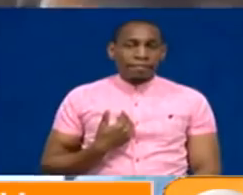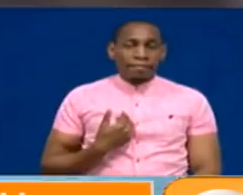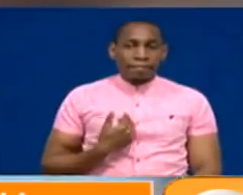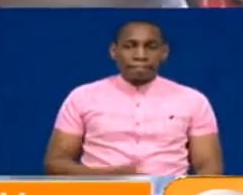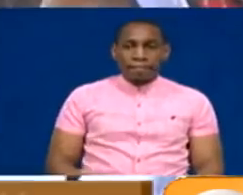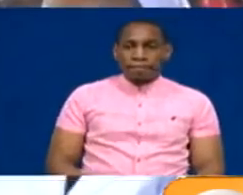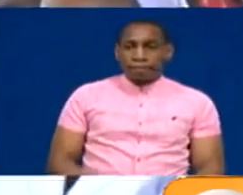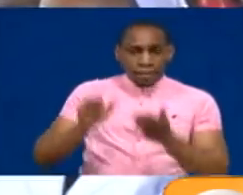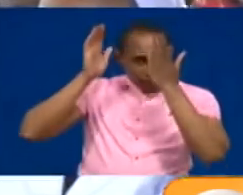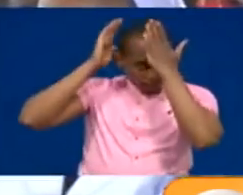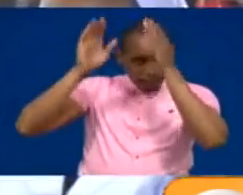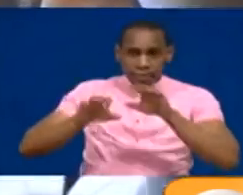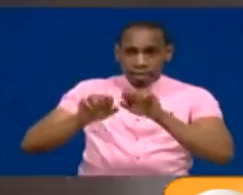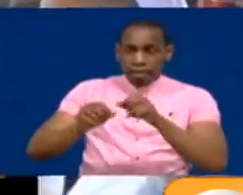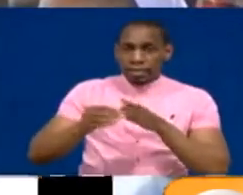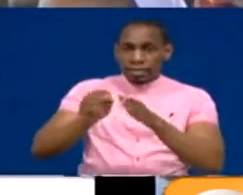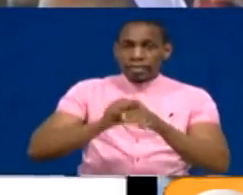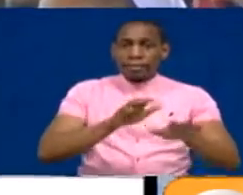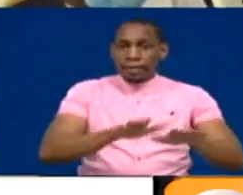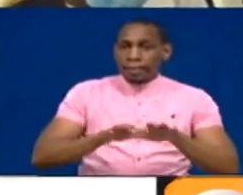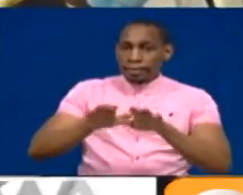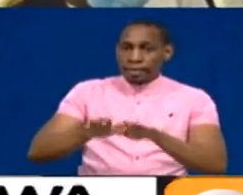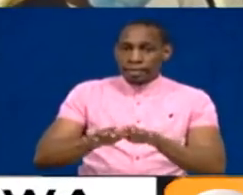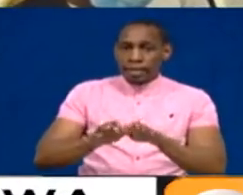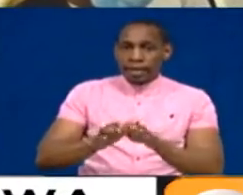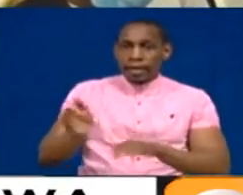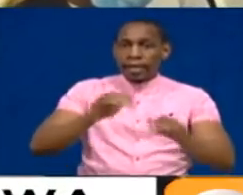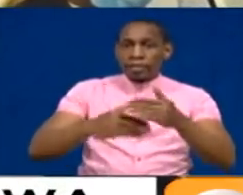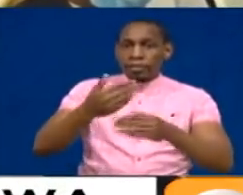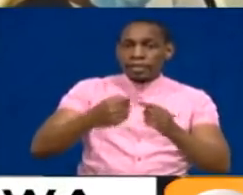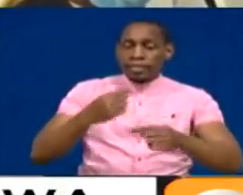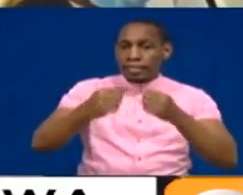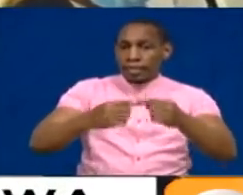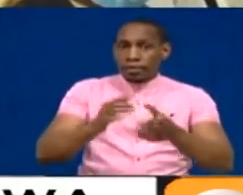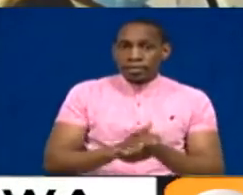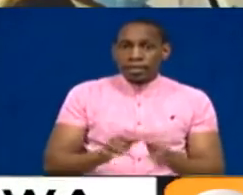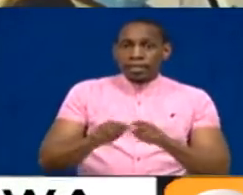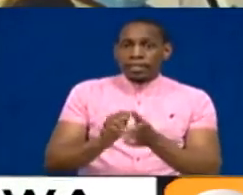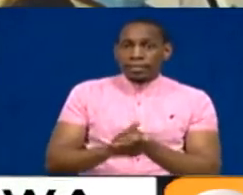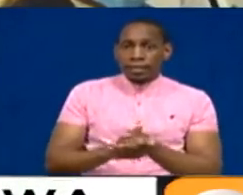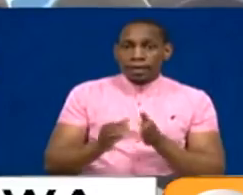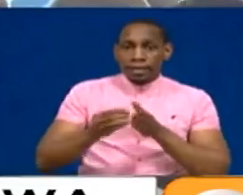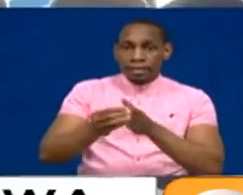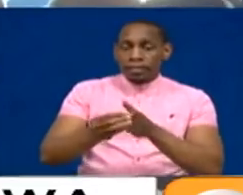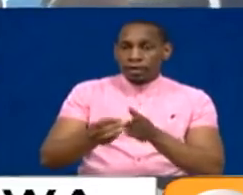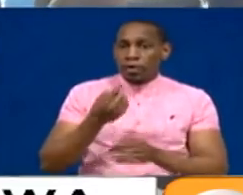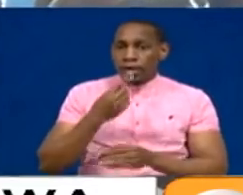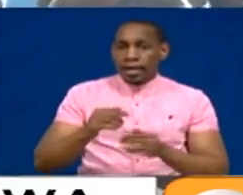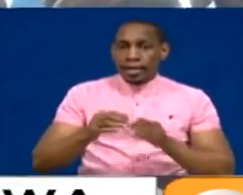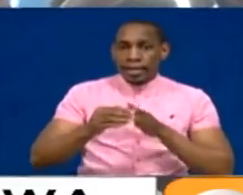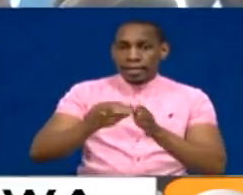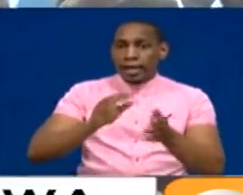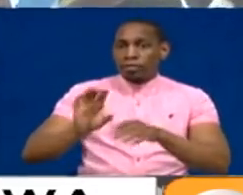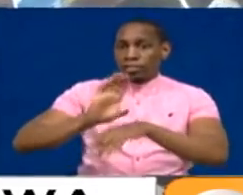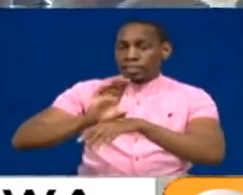mind. Anyolo anachukua uongozi wakati kampeni za uchaguzi wa mwaka ujao zimepamba moto, akitoa mwelekeo kuhusu